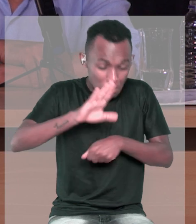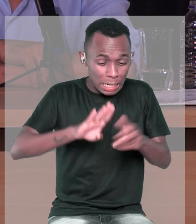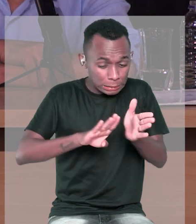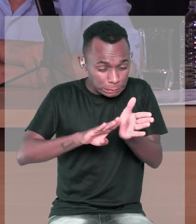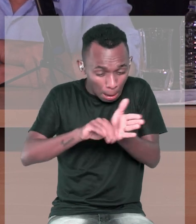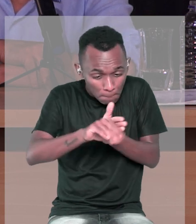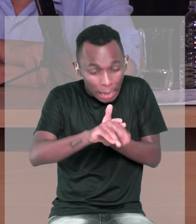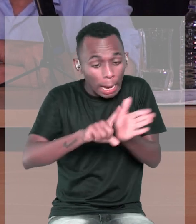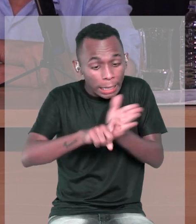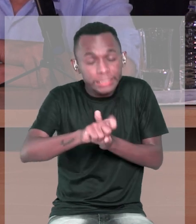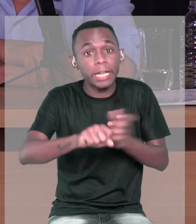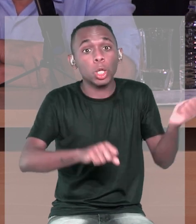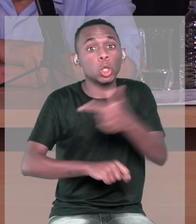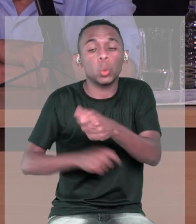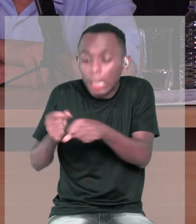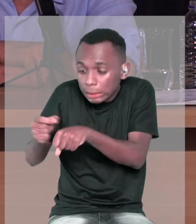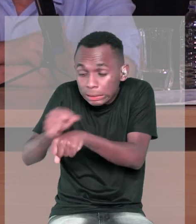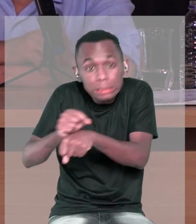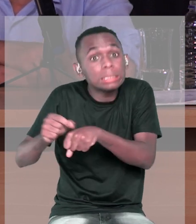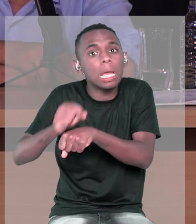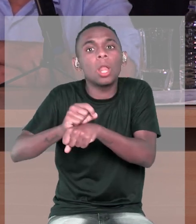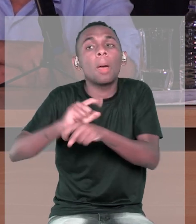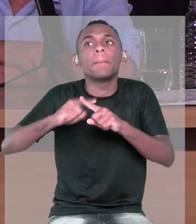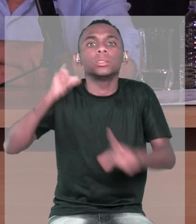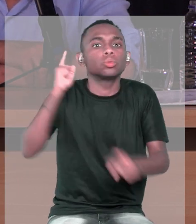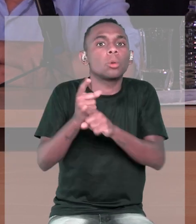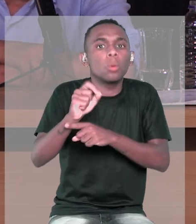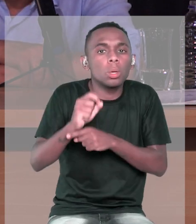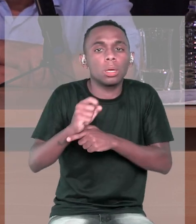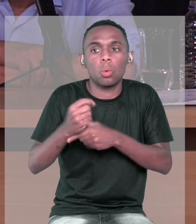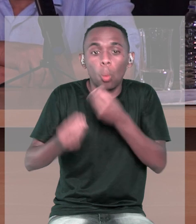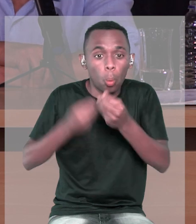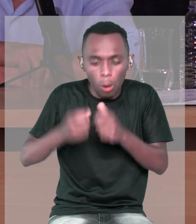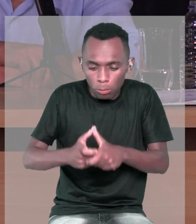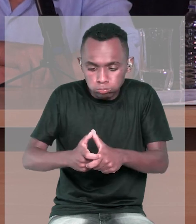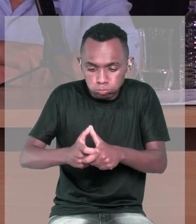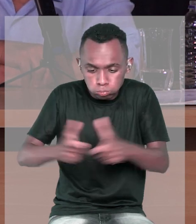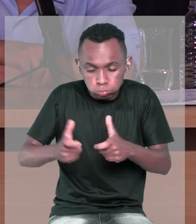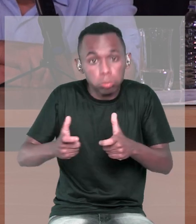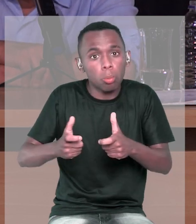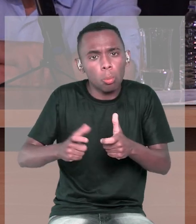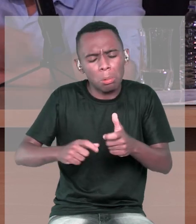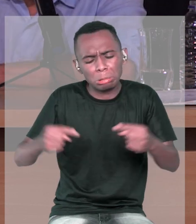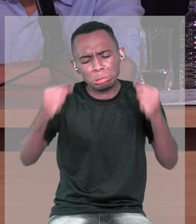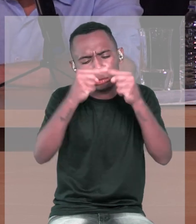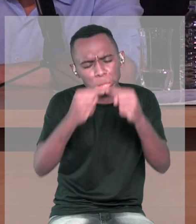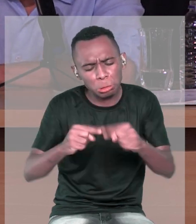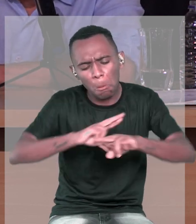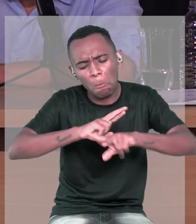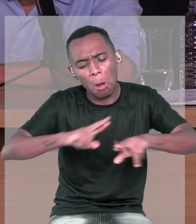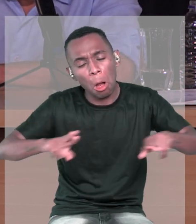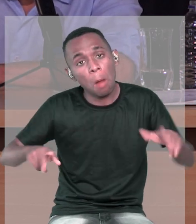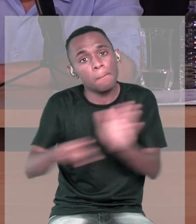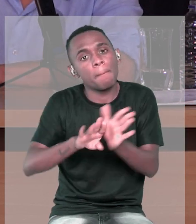mais espantou nas últimas descobertas foi o volume, a densidade e a diversidade dessas bactérias.